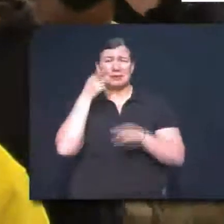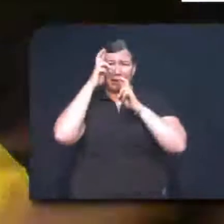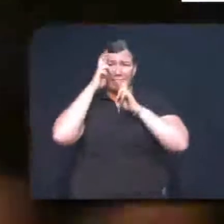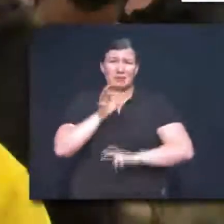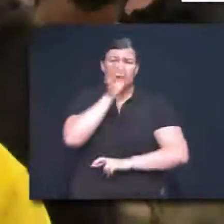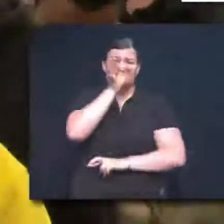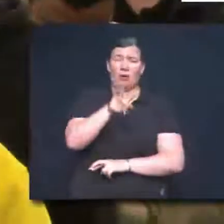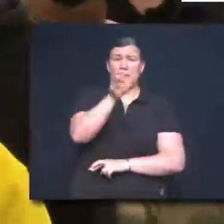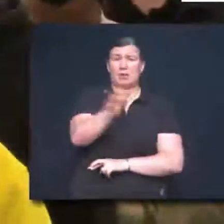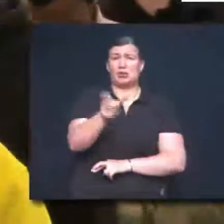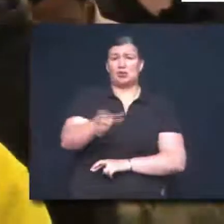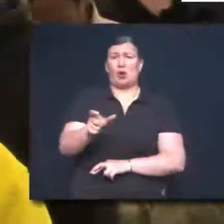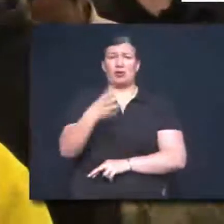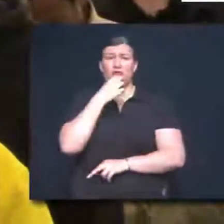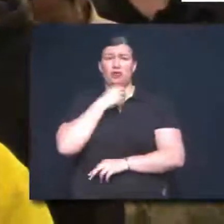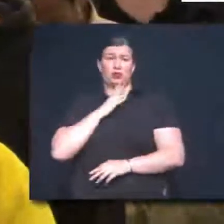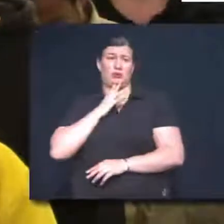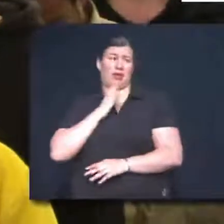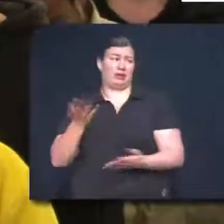sagen wollen